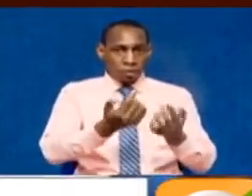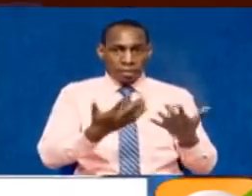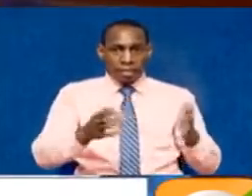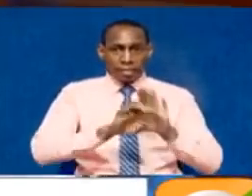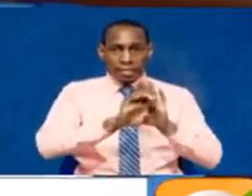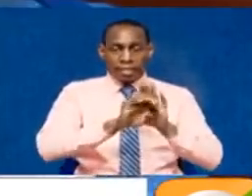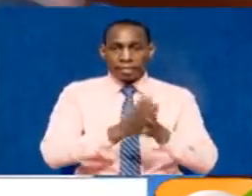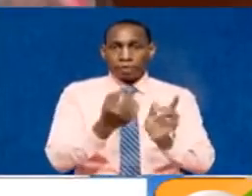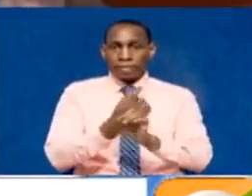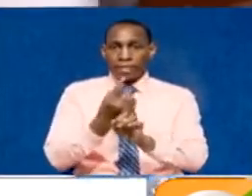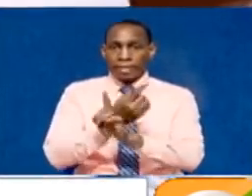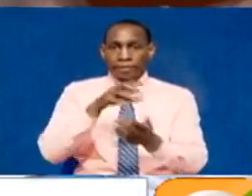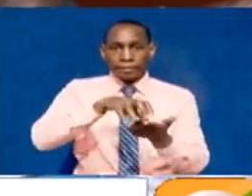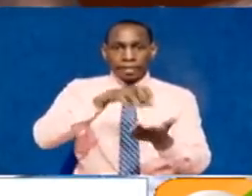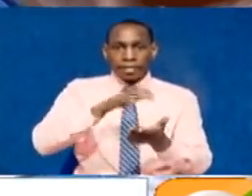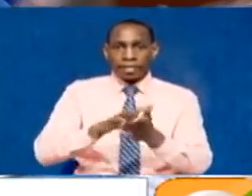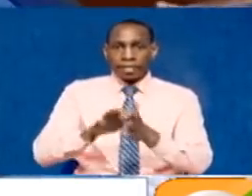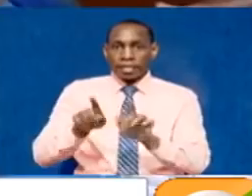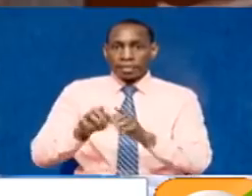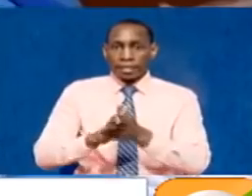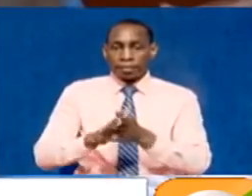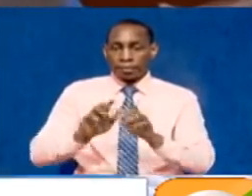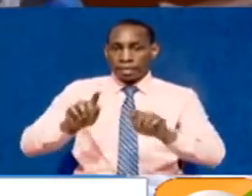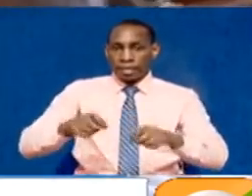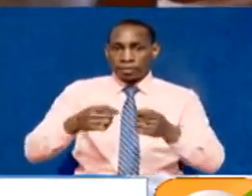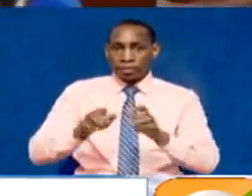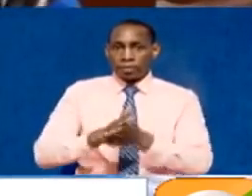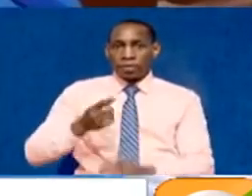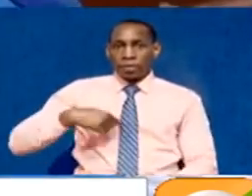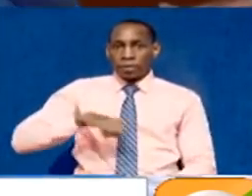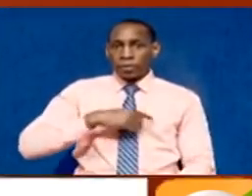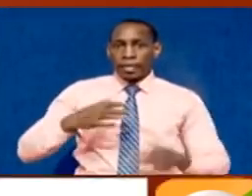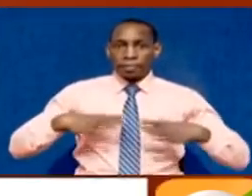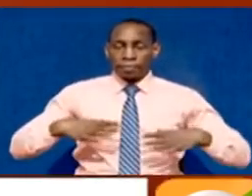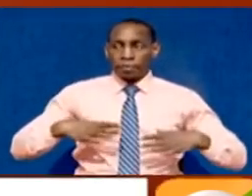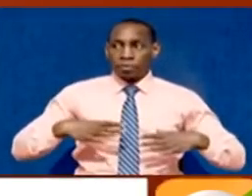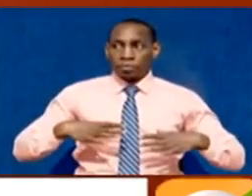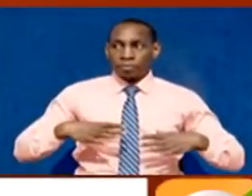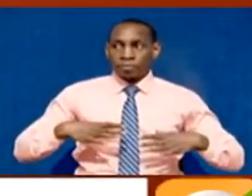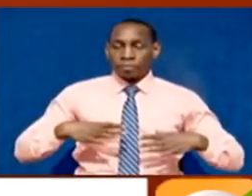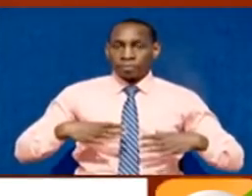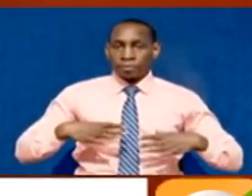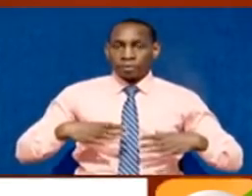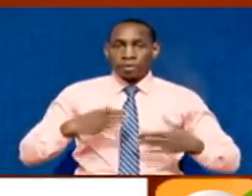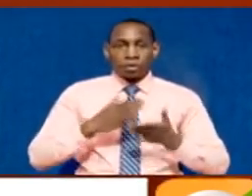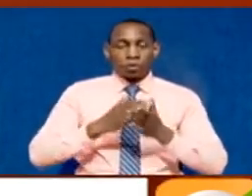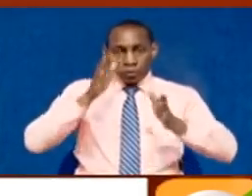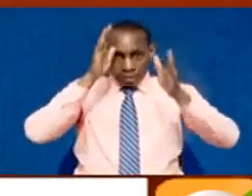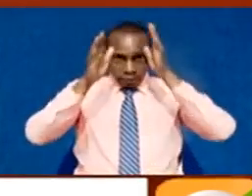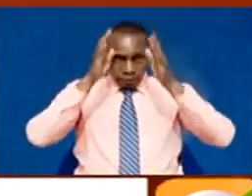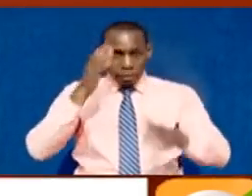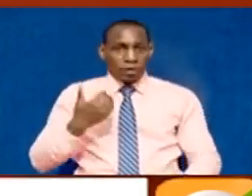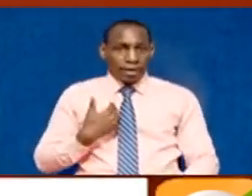vitu kama macarons, viatu zenye zinalika. Sisi wa ukaji tuko na inborn